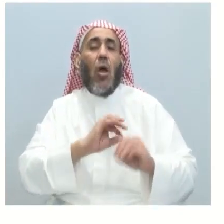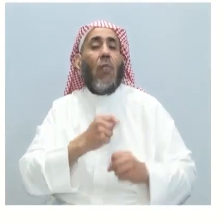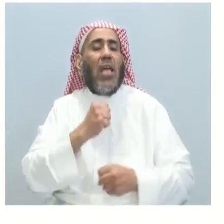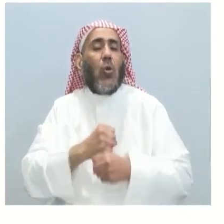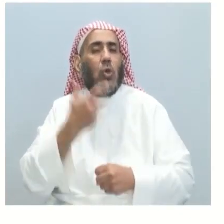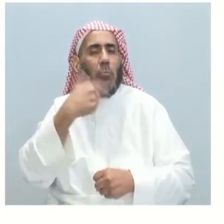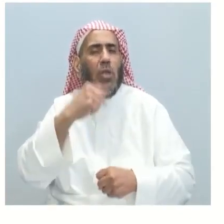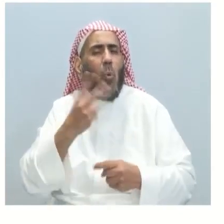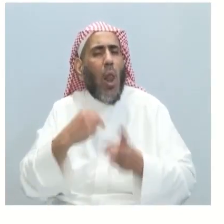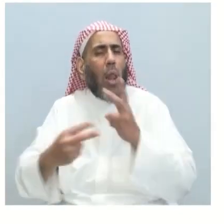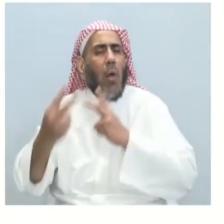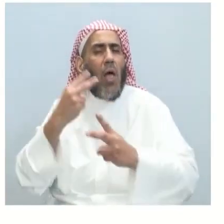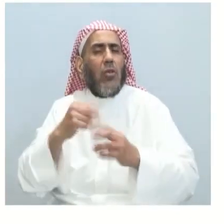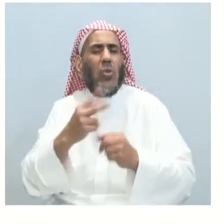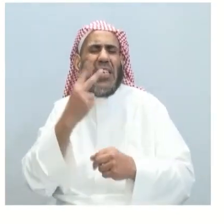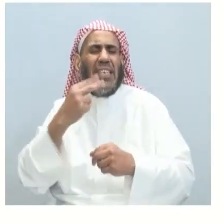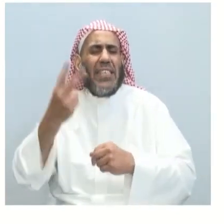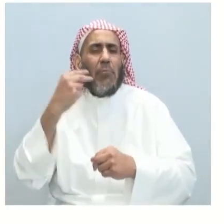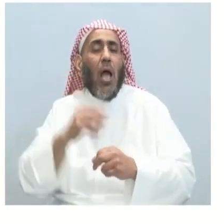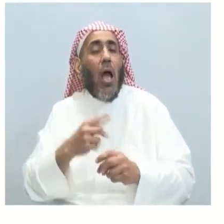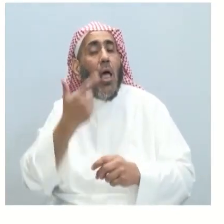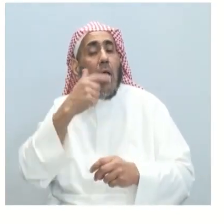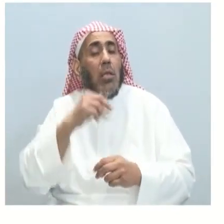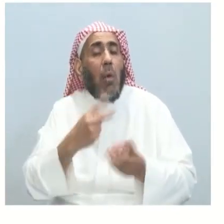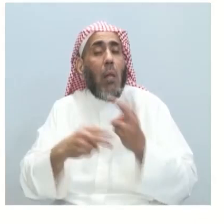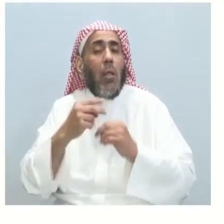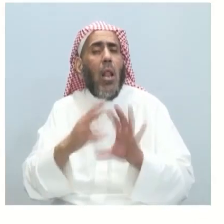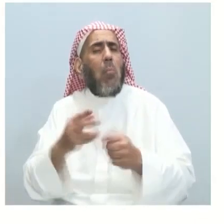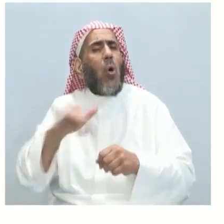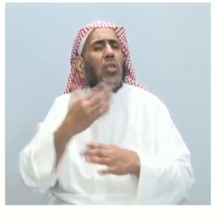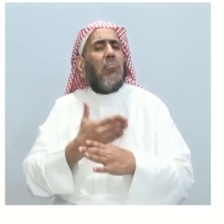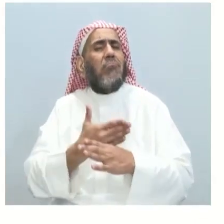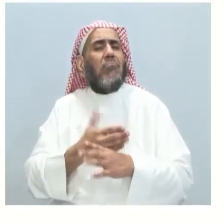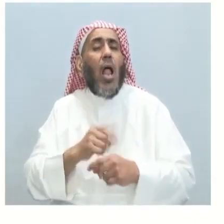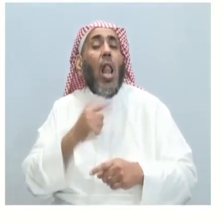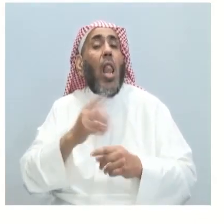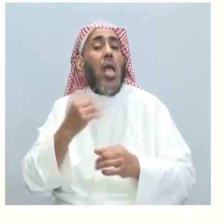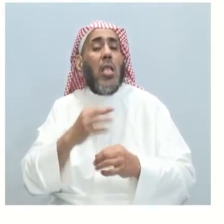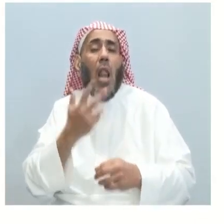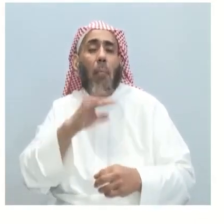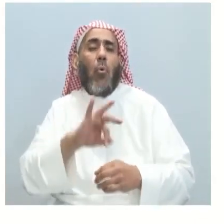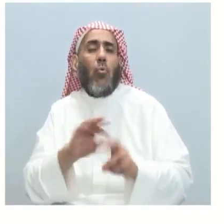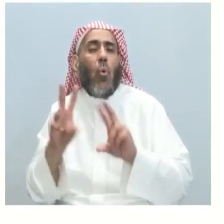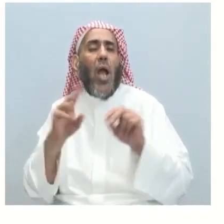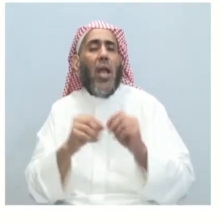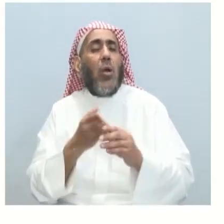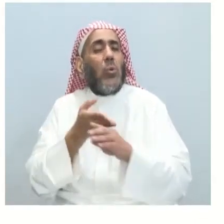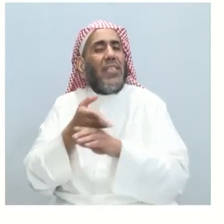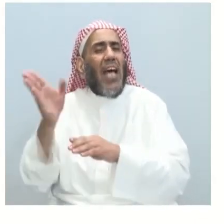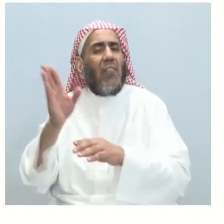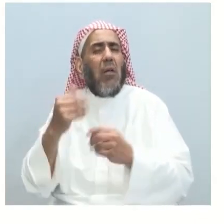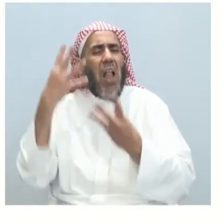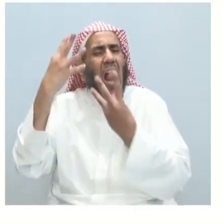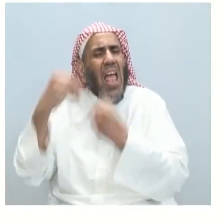الدمع والماضي الجريح يجيب الاشياء قديمه هذا الدمع وهذا الماضي الجريح لما عدنا ليت انا لم نعد وكانه سافر لي لان